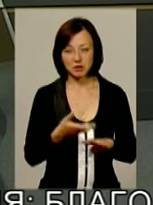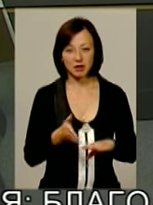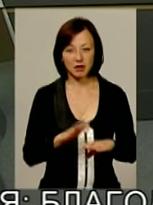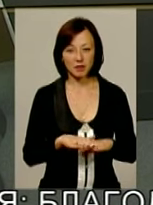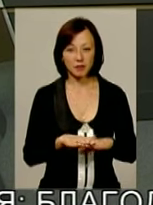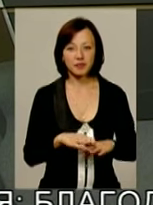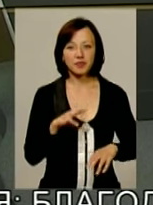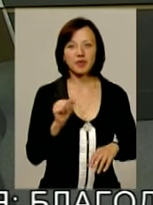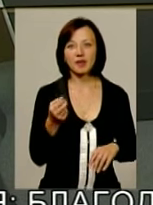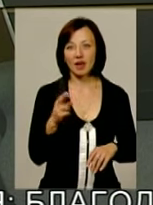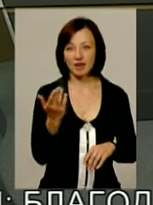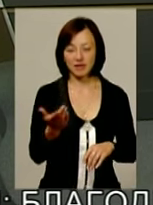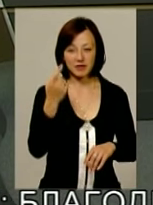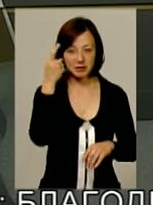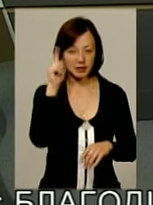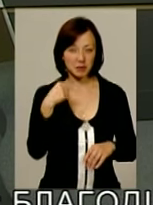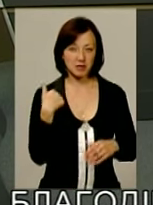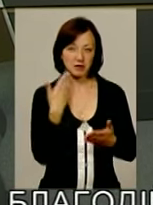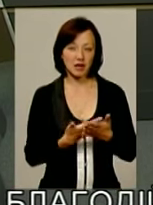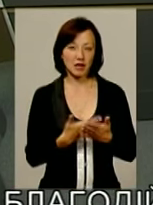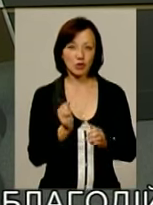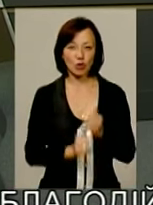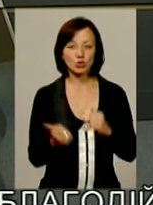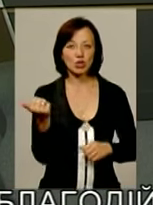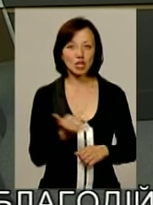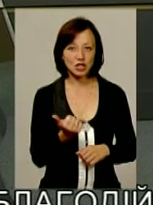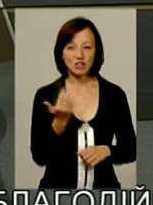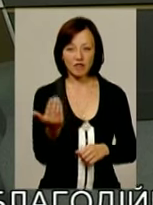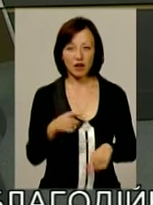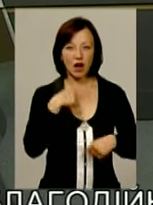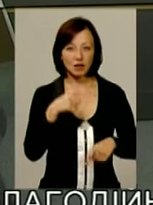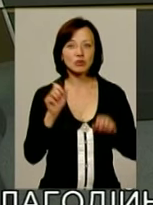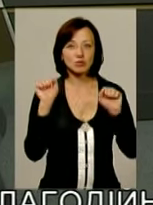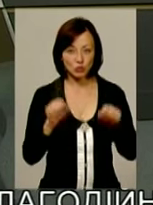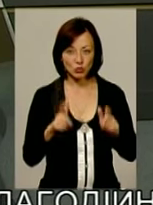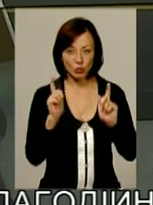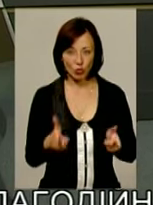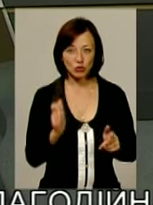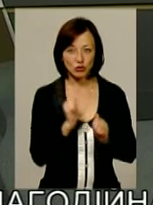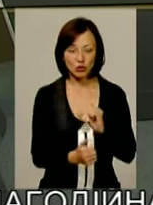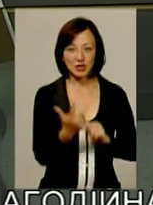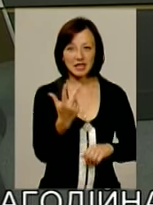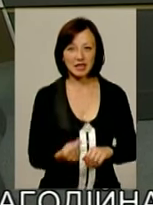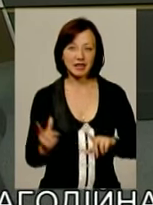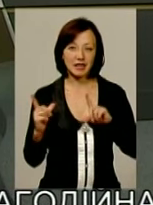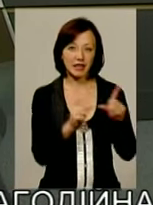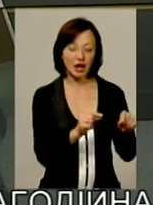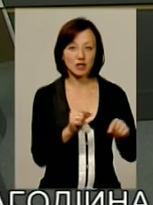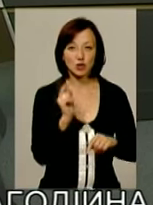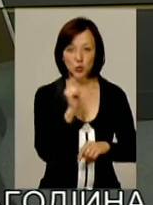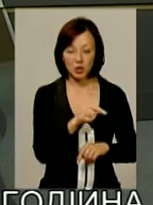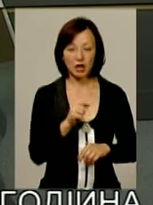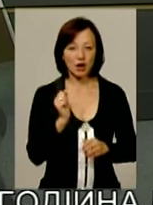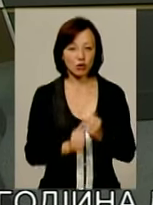ви знаєте, мені здається, що от ви кожного тижня, і ви кажете, що ладні були б і навіть що три дні їхати туди. І